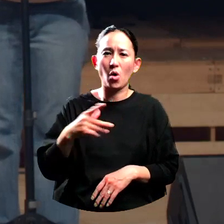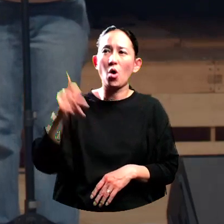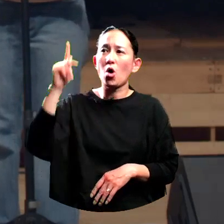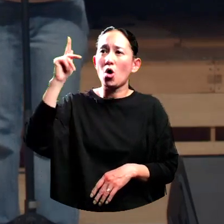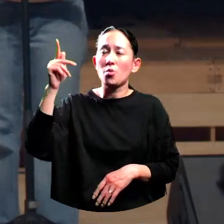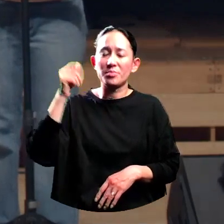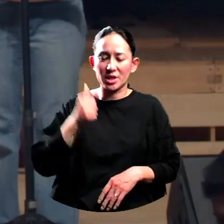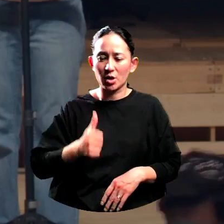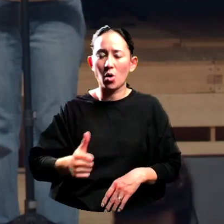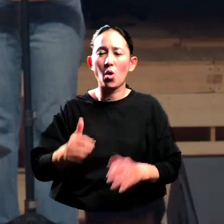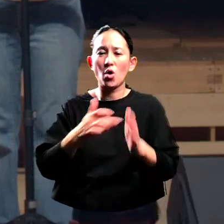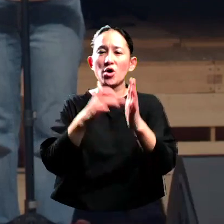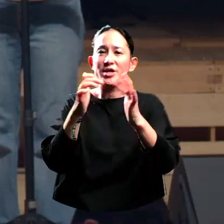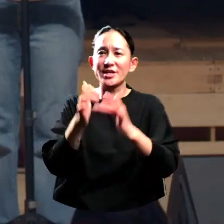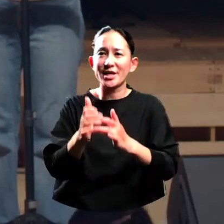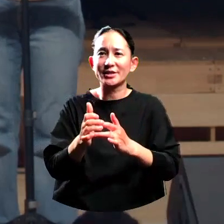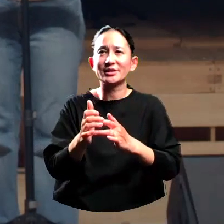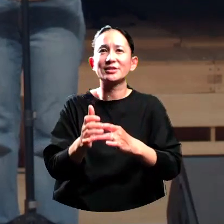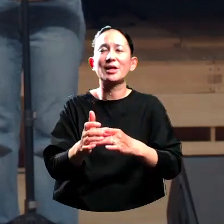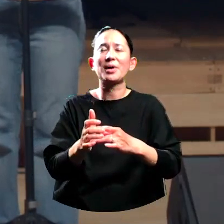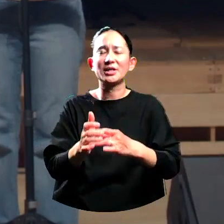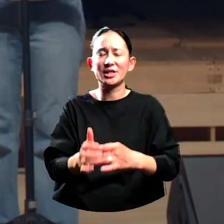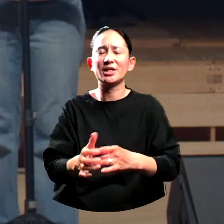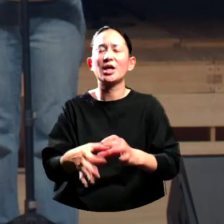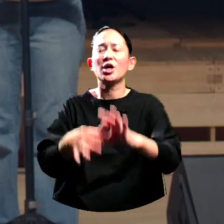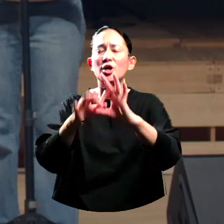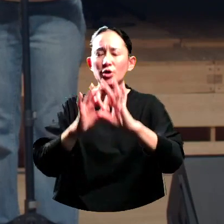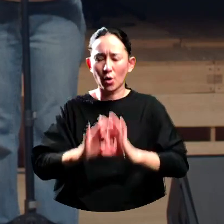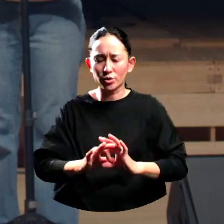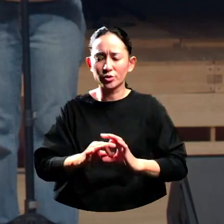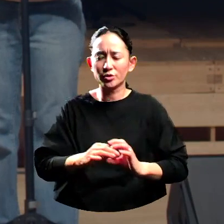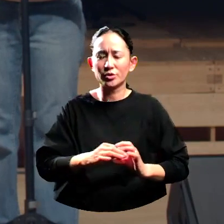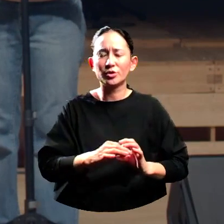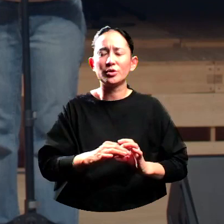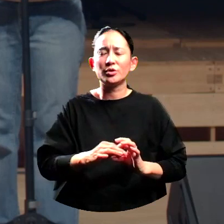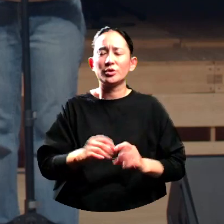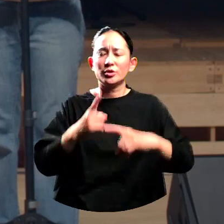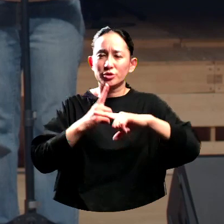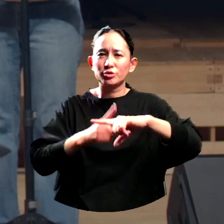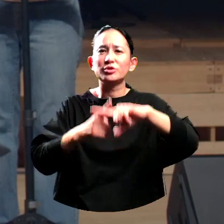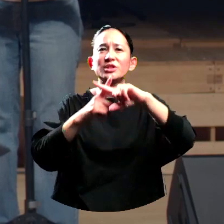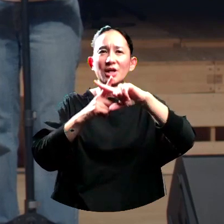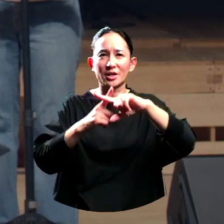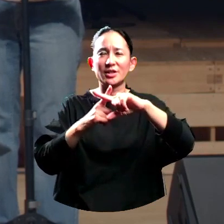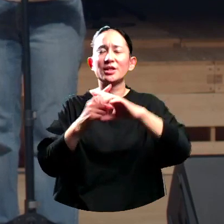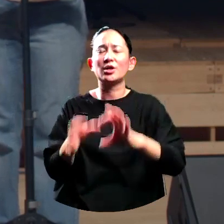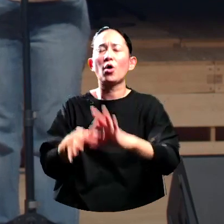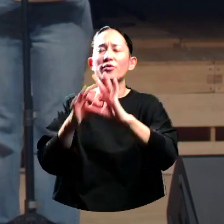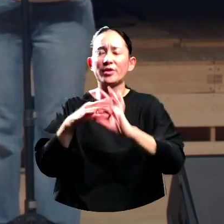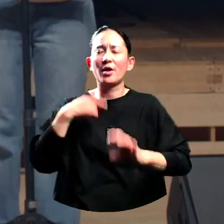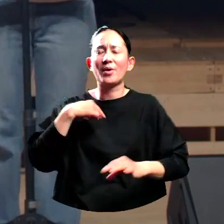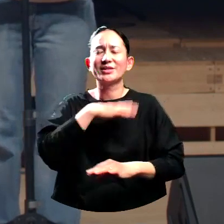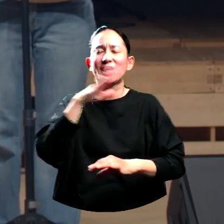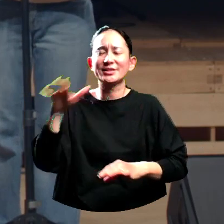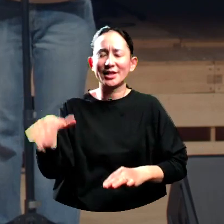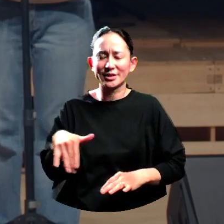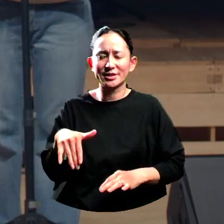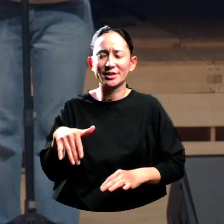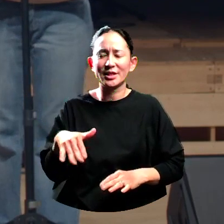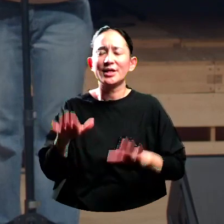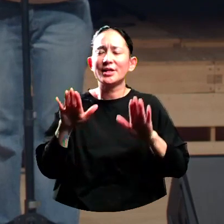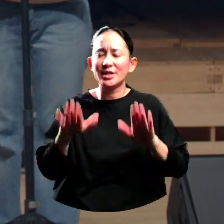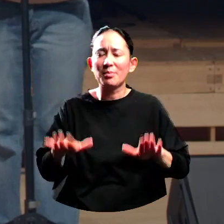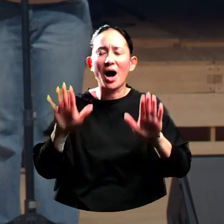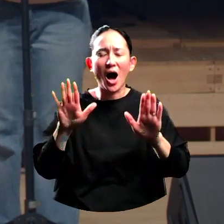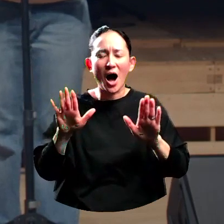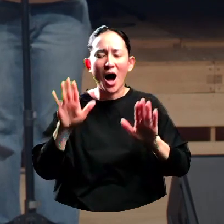牲による救いの賜物への感謝と賛美に満ちた心であなたの御前に行きます。 Thank you so much for all you have done for